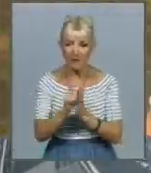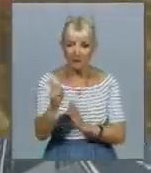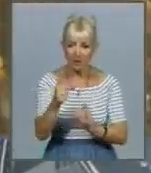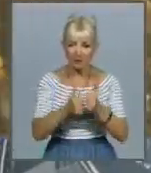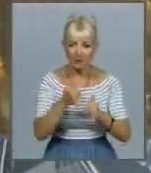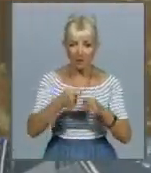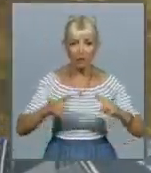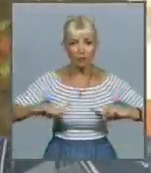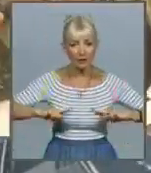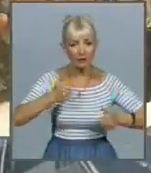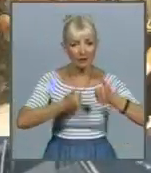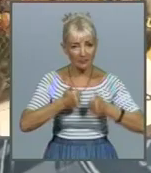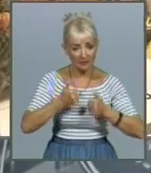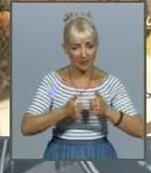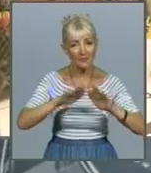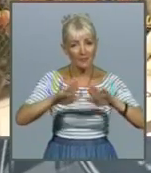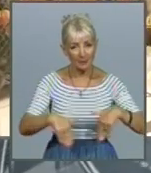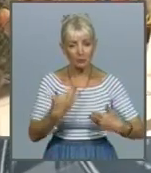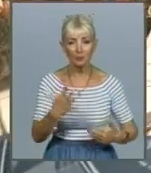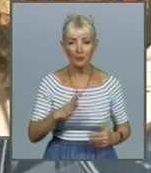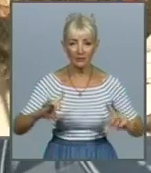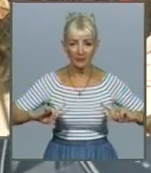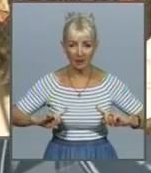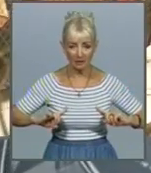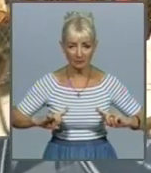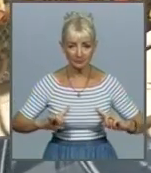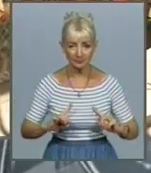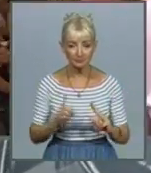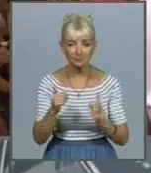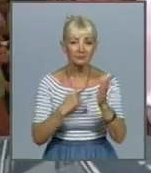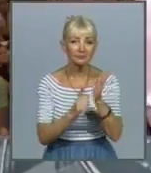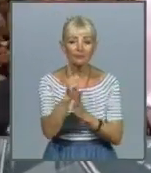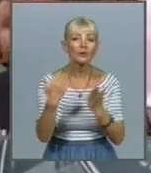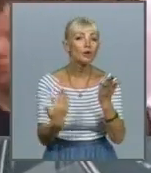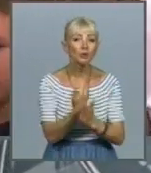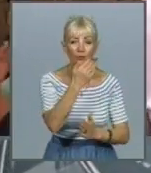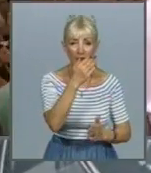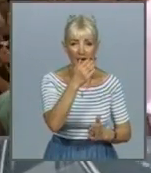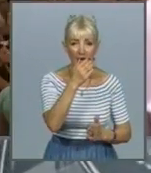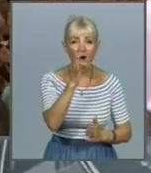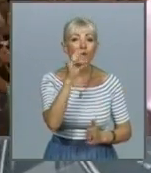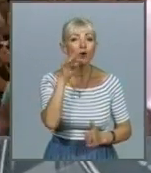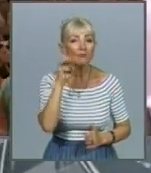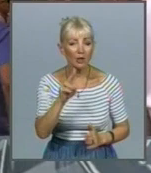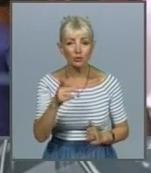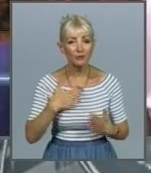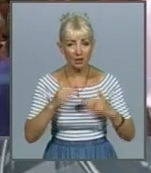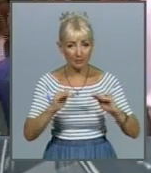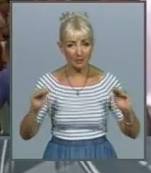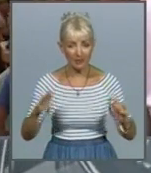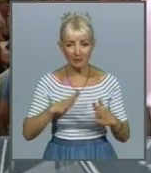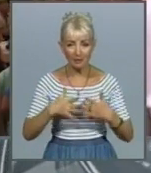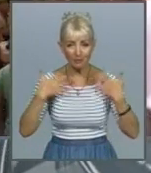полуфинальных поединков затем были финалы но просто запустили новый формат для того чтобы нашим ребятам было больше